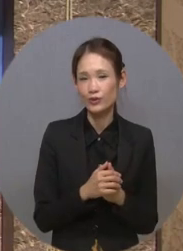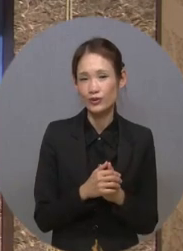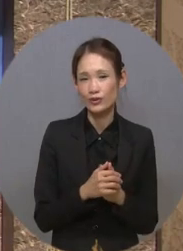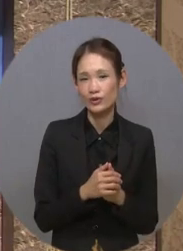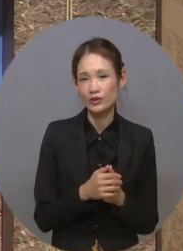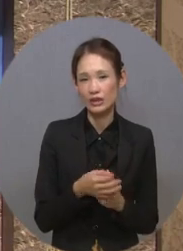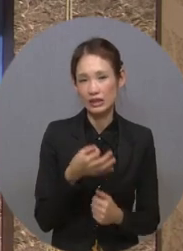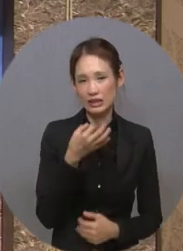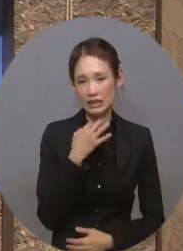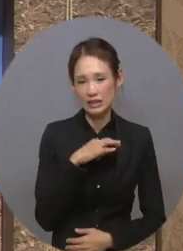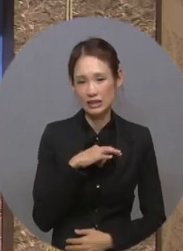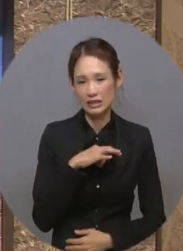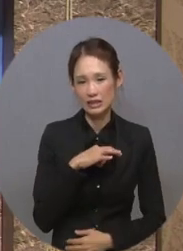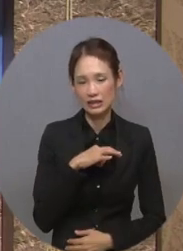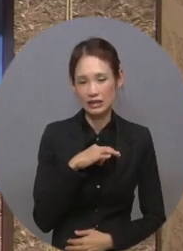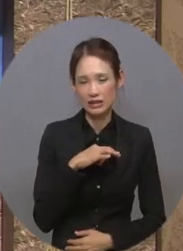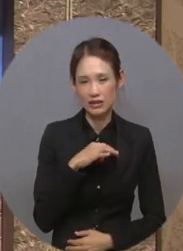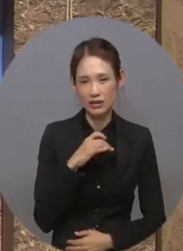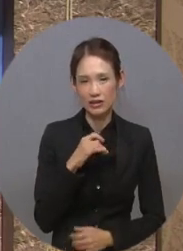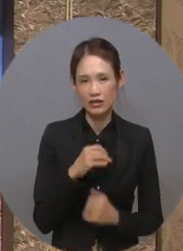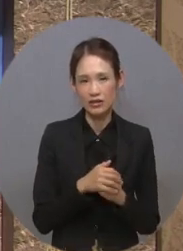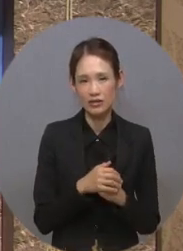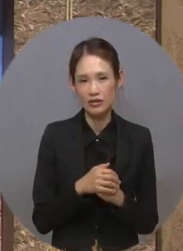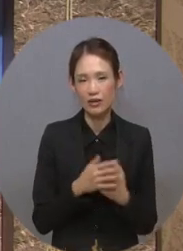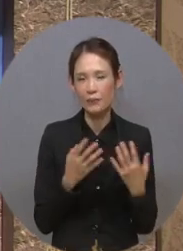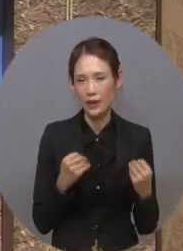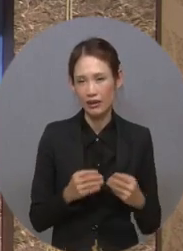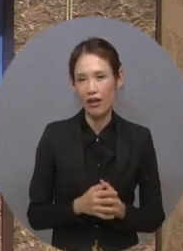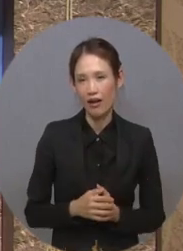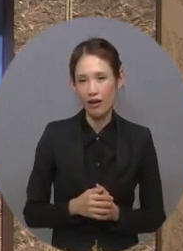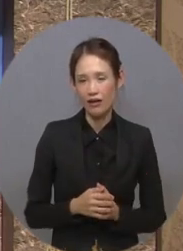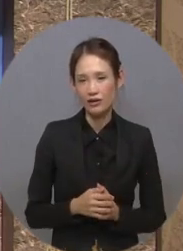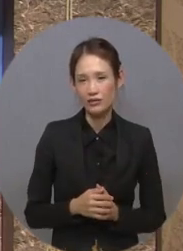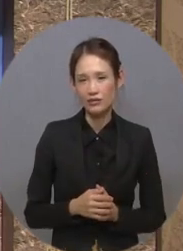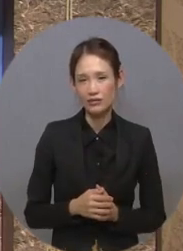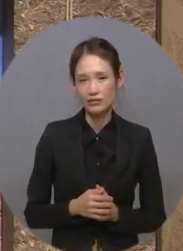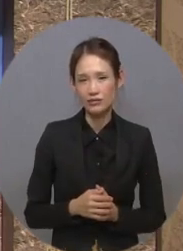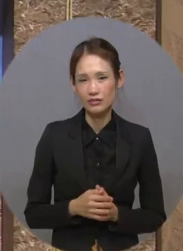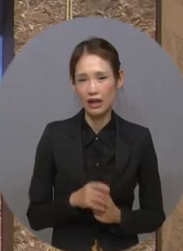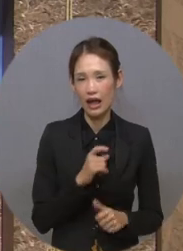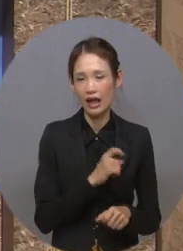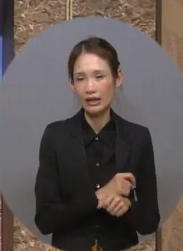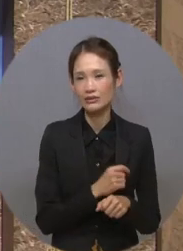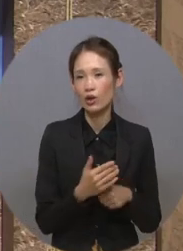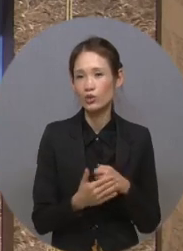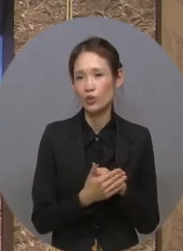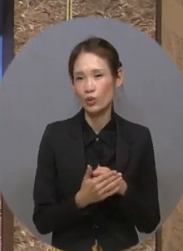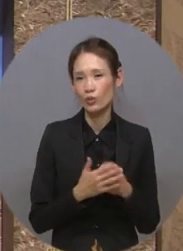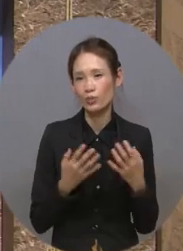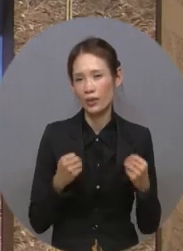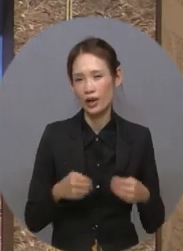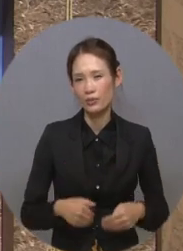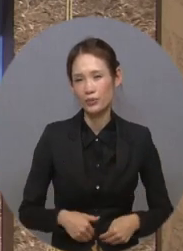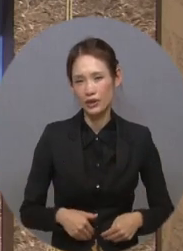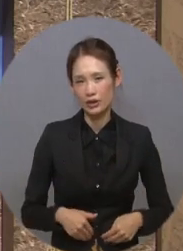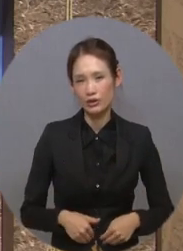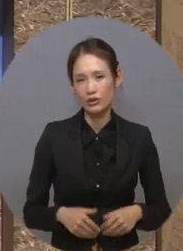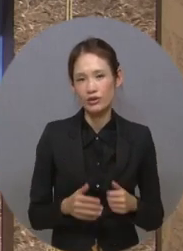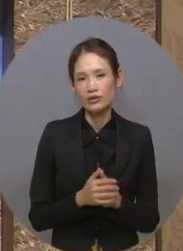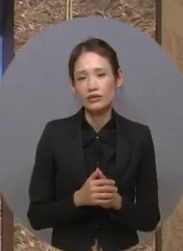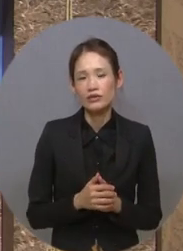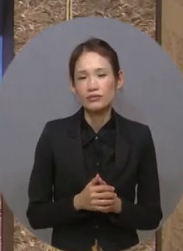불이익 받는 경우가 몰라서 네. 받는 경우가 많고요. 행정에 또 도움도 많이 필요를 하잖아요. 그렇죠. 그래서 그런